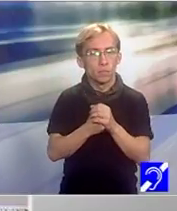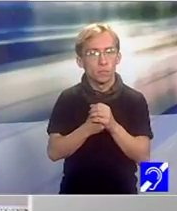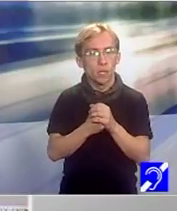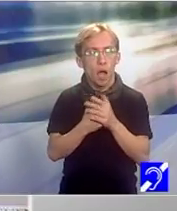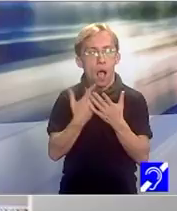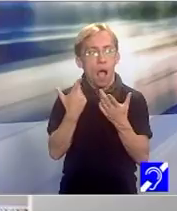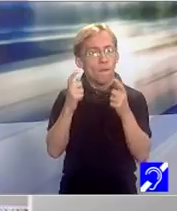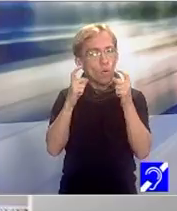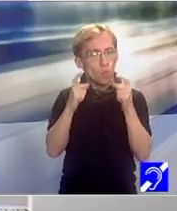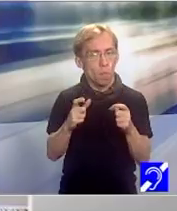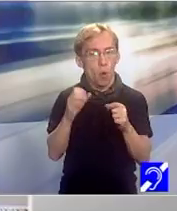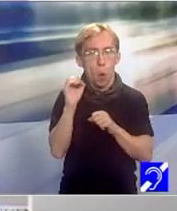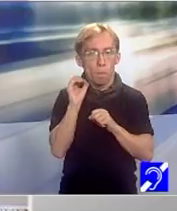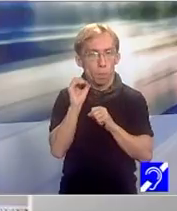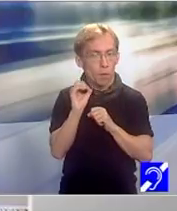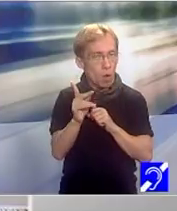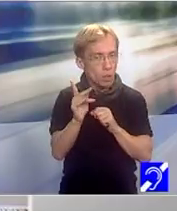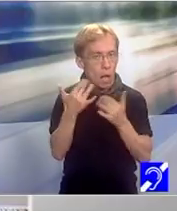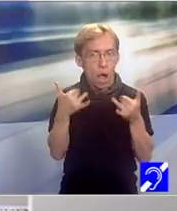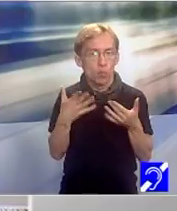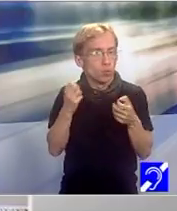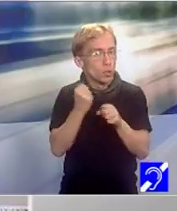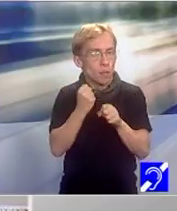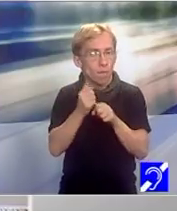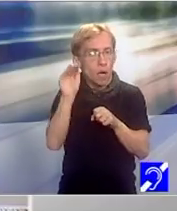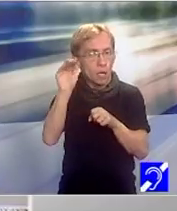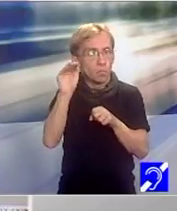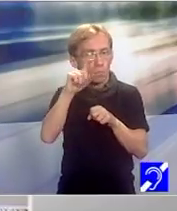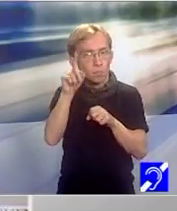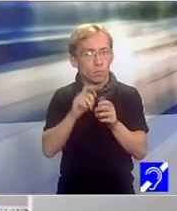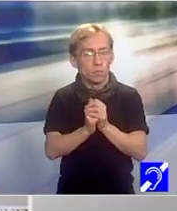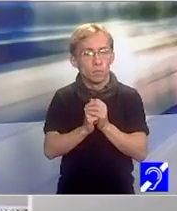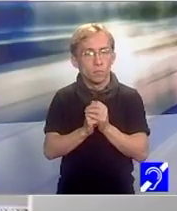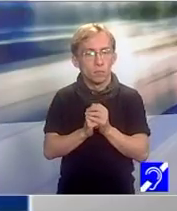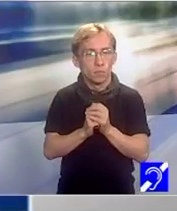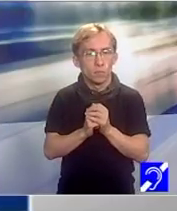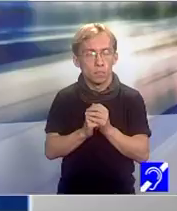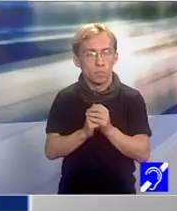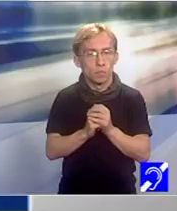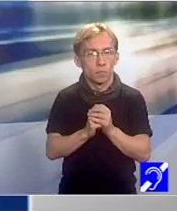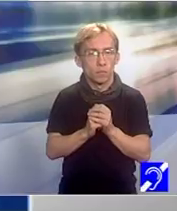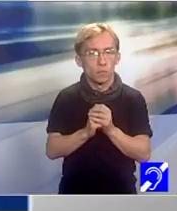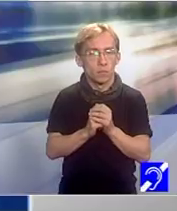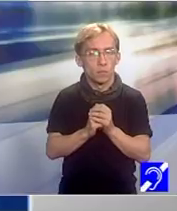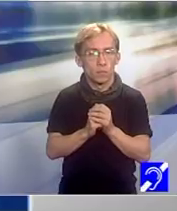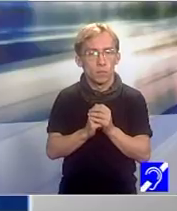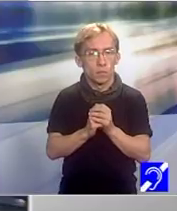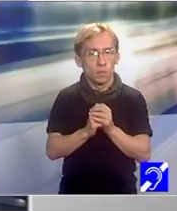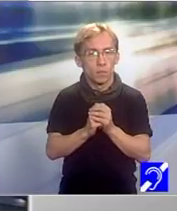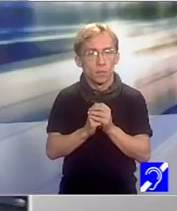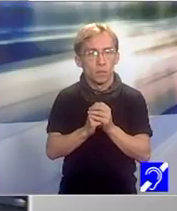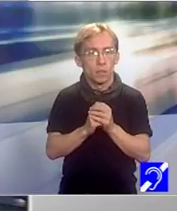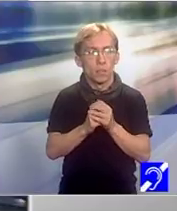doar momentul, ok, ce pot să fac? Primul lucru a fost să învăț germana, la nivelul de a deveni bursier al guvernului german. Pentru că cei care